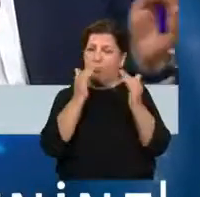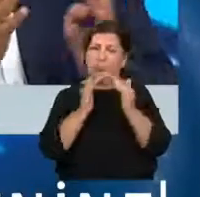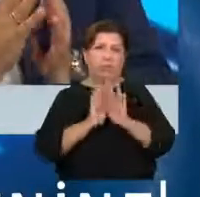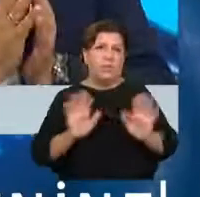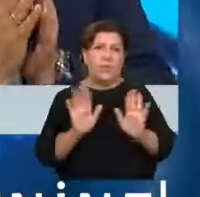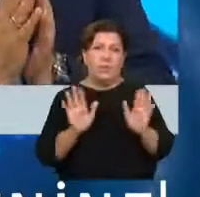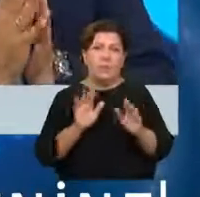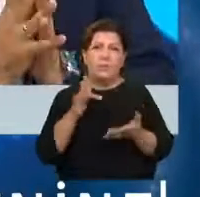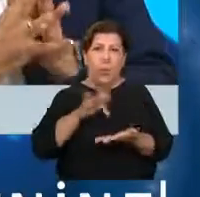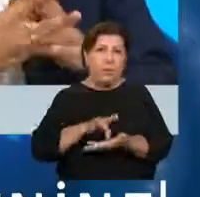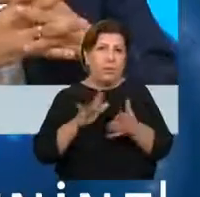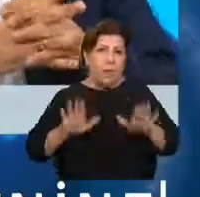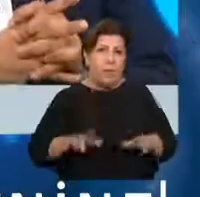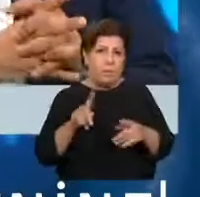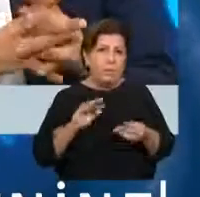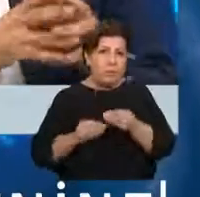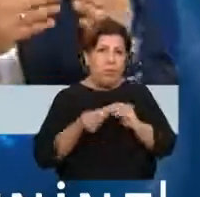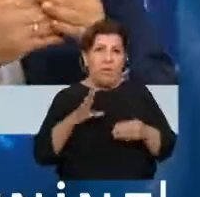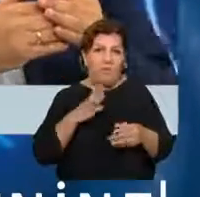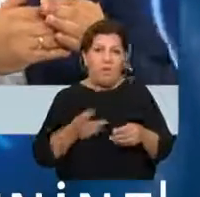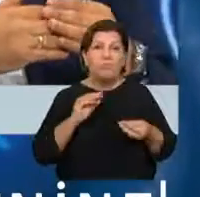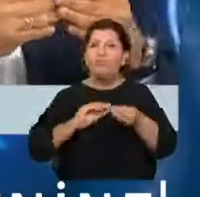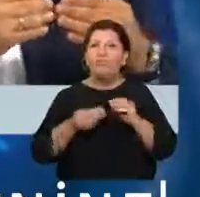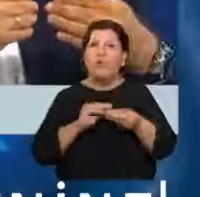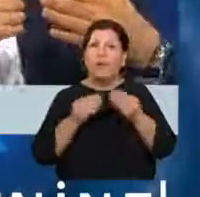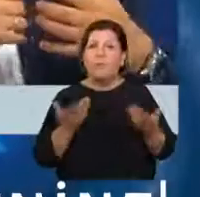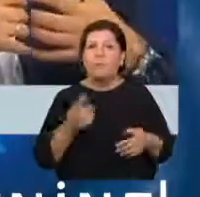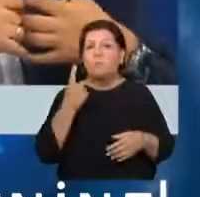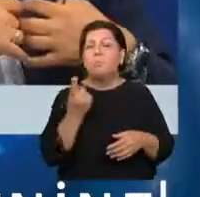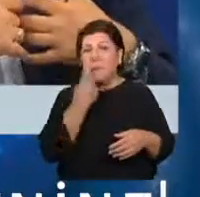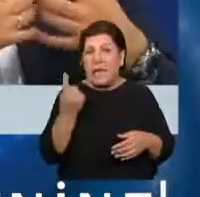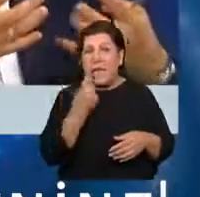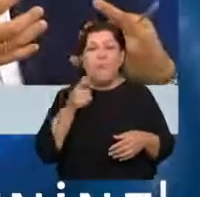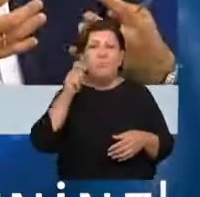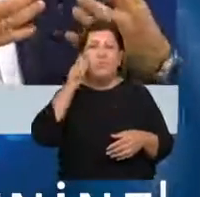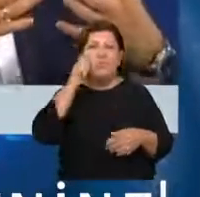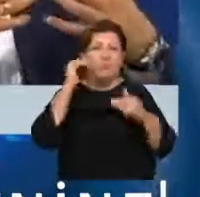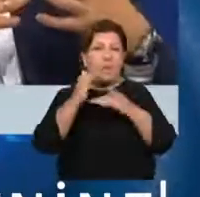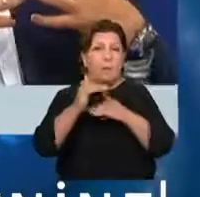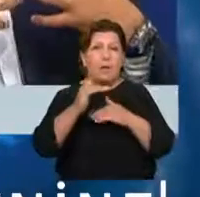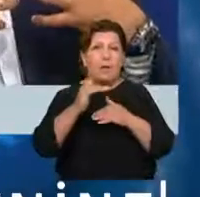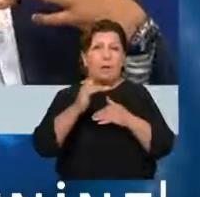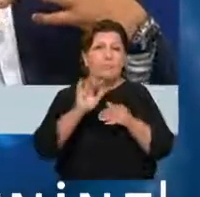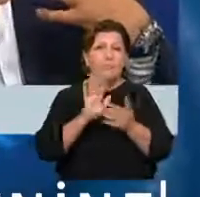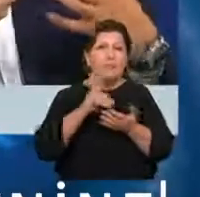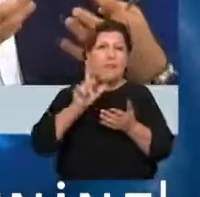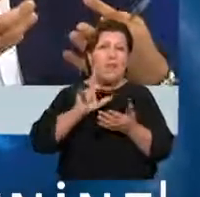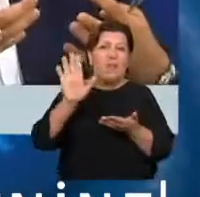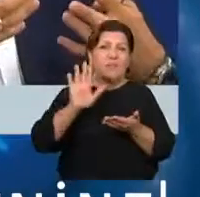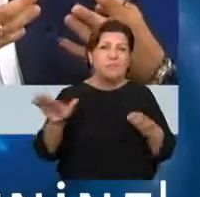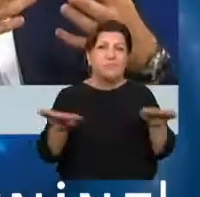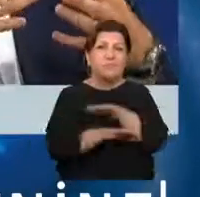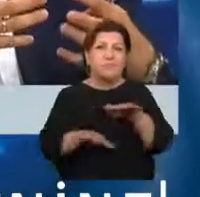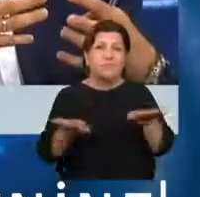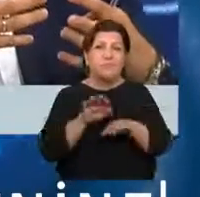Ha o zaman Ortada bir sorun var demek ki bu bu sorun da ya Bir kere bu Müslüman ötekileştirmesi Müslümanları